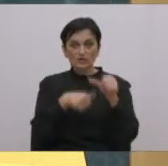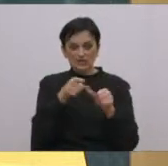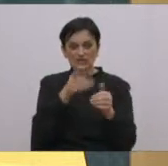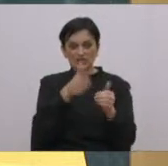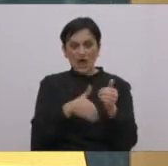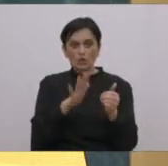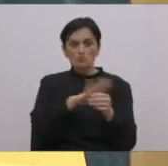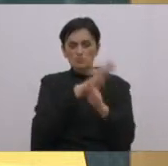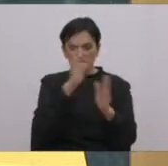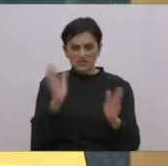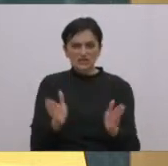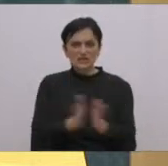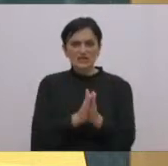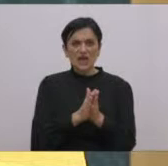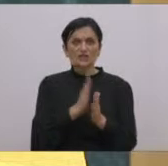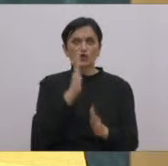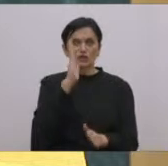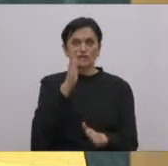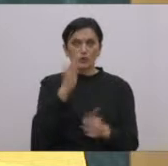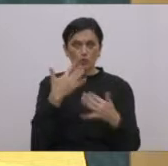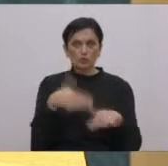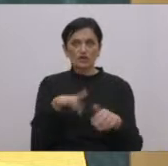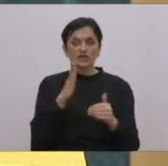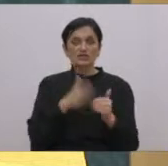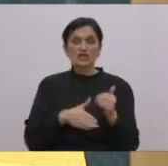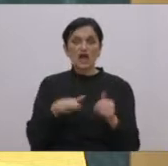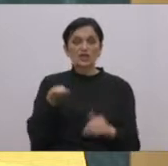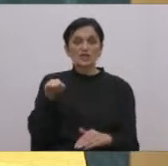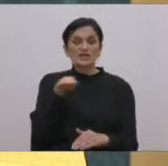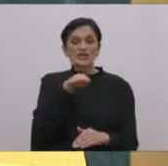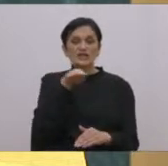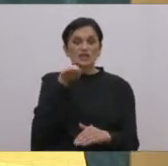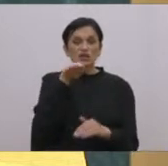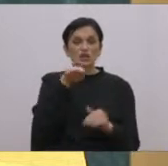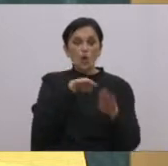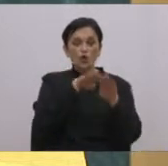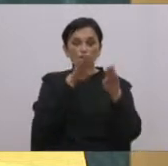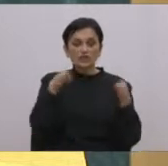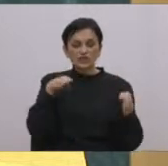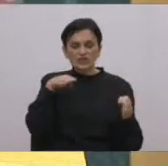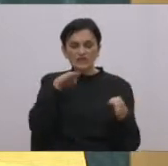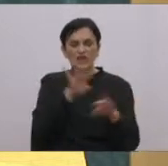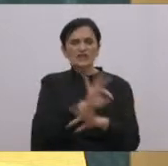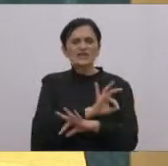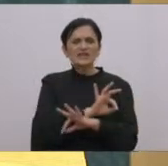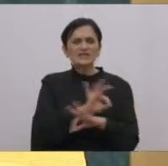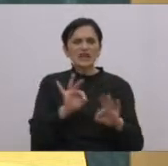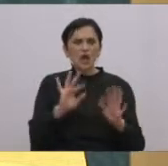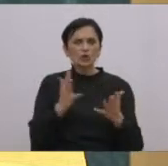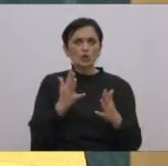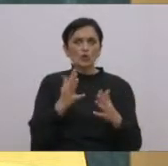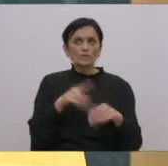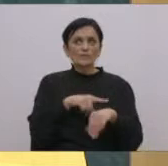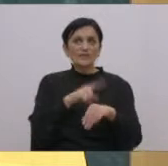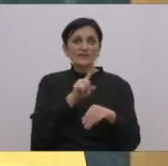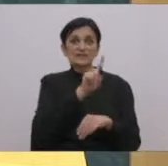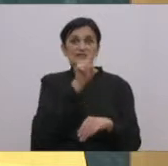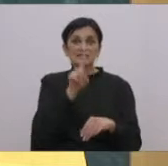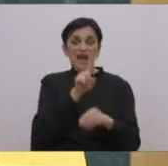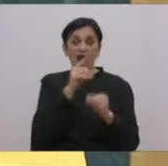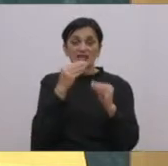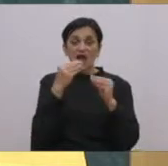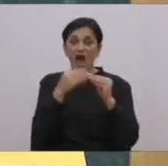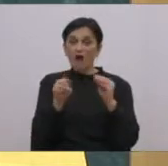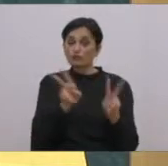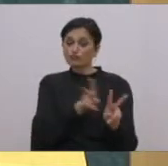დასრულდება და მთლიანად გვექნება უკვე დასრულებული რიკოთის გვირაბი, სადაც იდეალურ შემთხვევაში საათი და 10 წუთის ნაცვლად